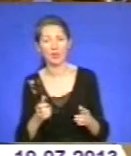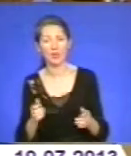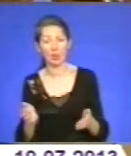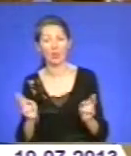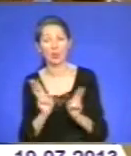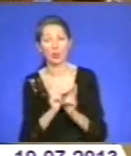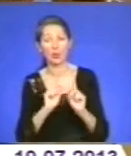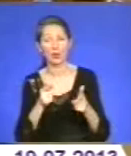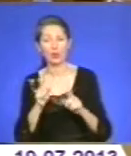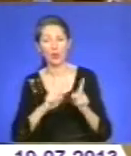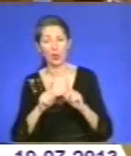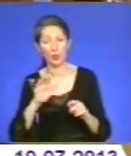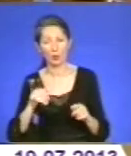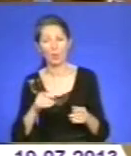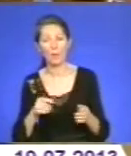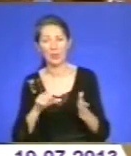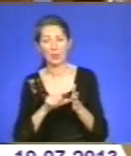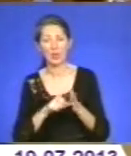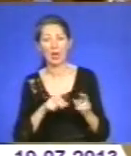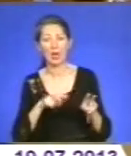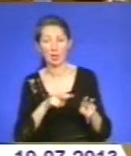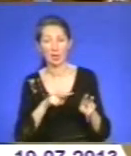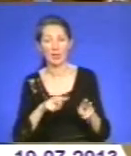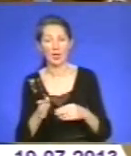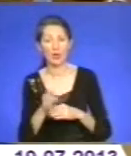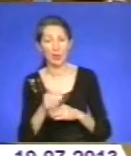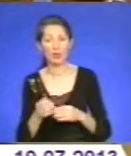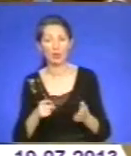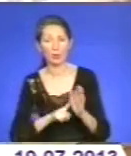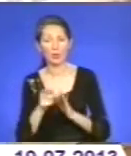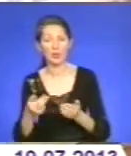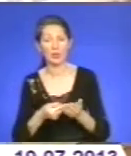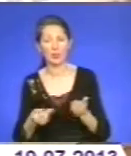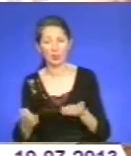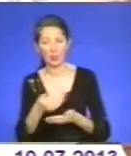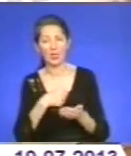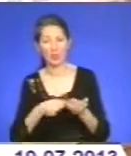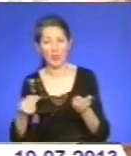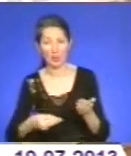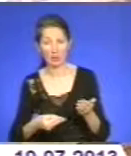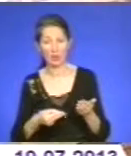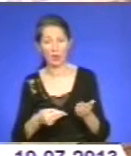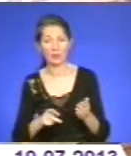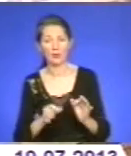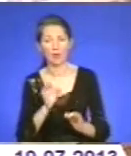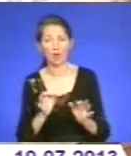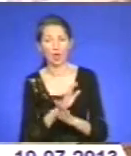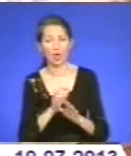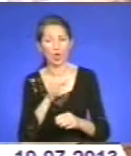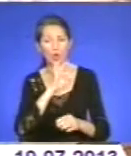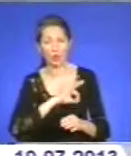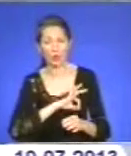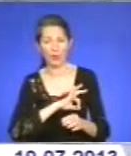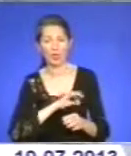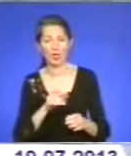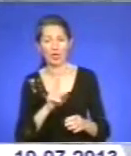і рибалок почали збирати підписи під рішенням комісії з питань охорони навколишнього природного середовища та природокористування щодо того,